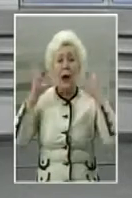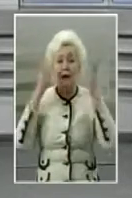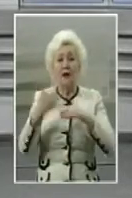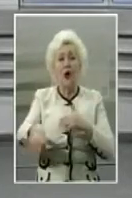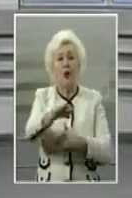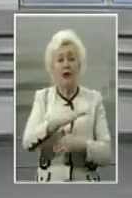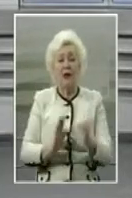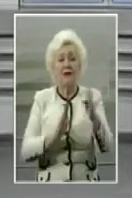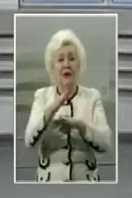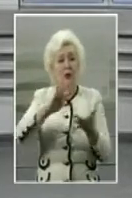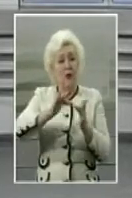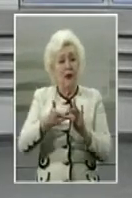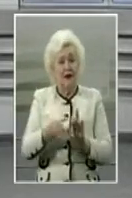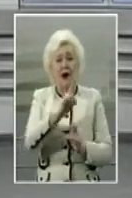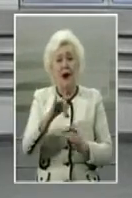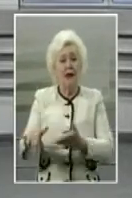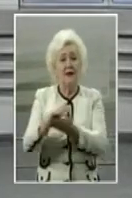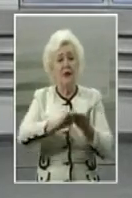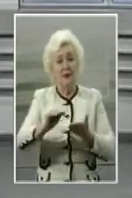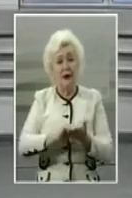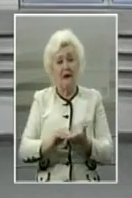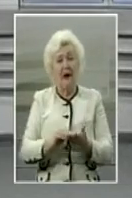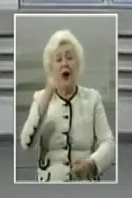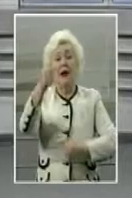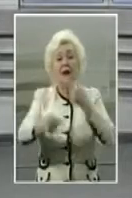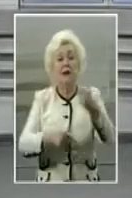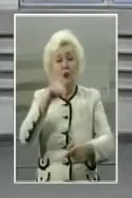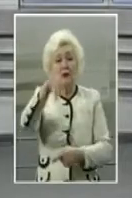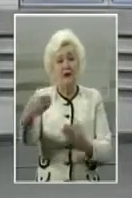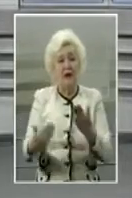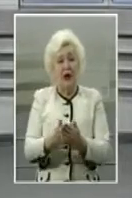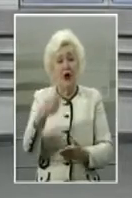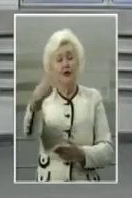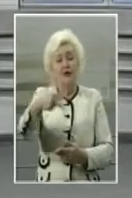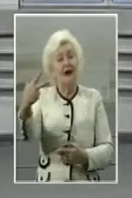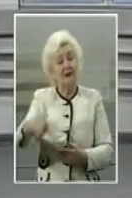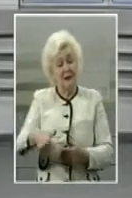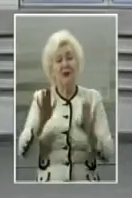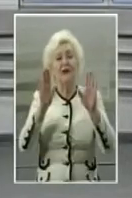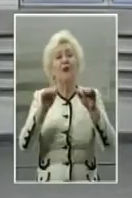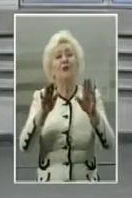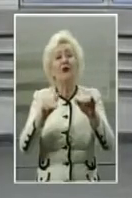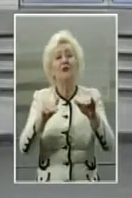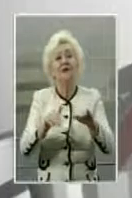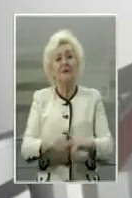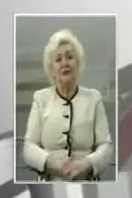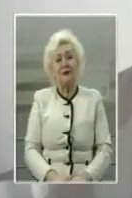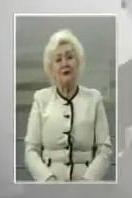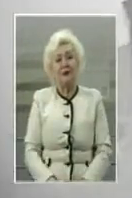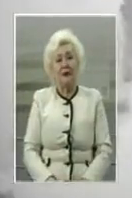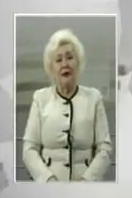Херсон. Заходьте на наш сайт КС Суспільне Медіа. А наступні таврійські новини о 20:30. До побачення.